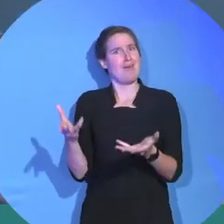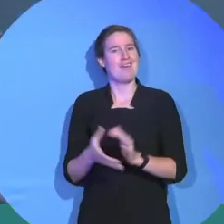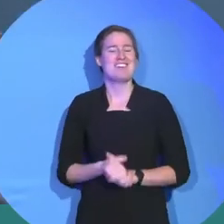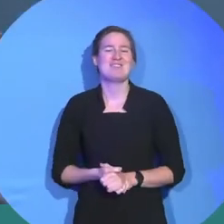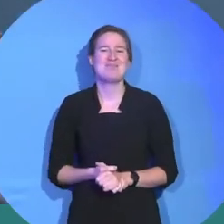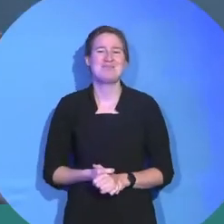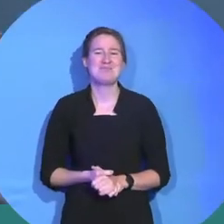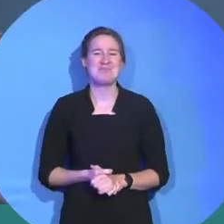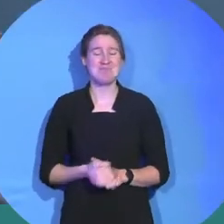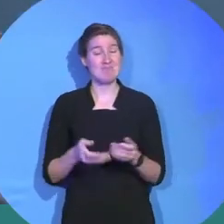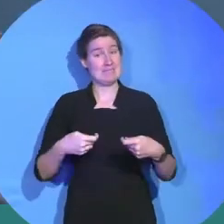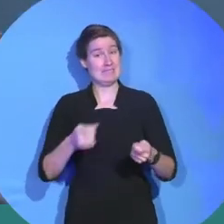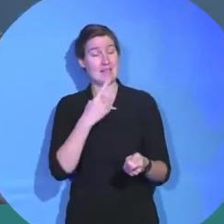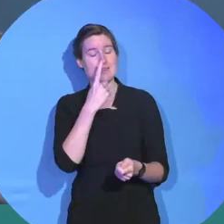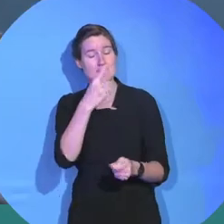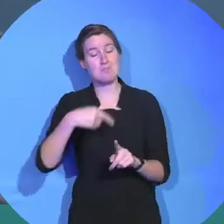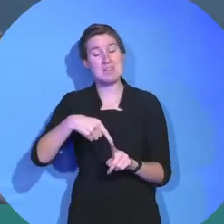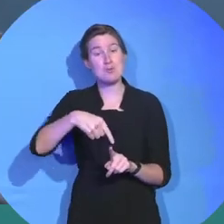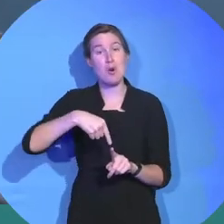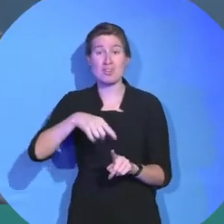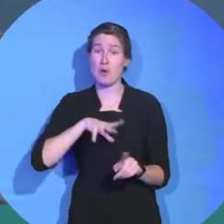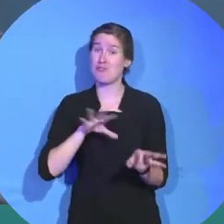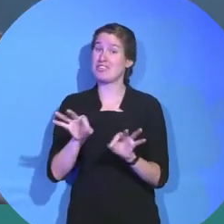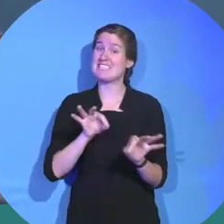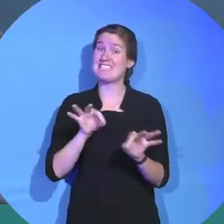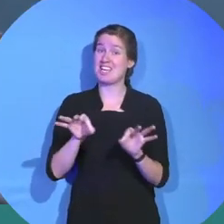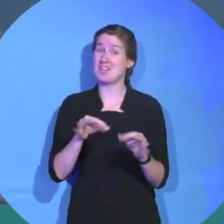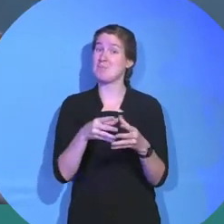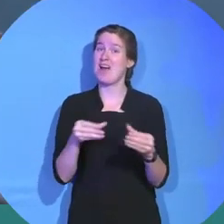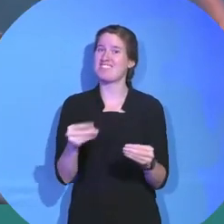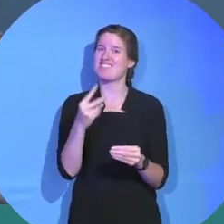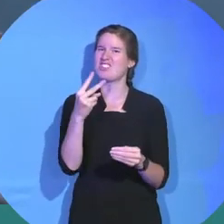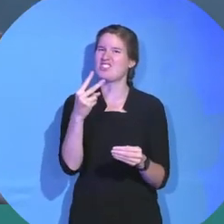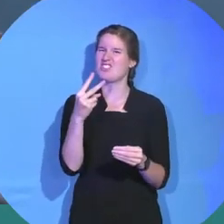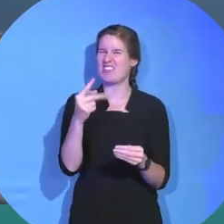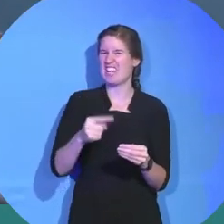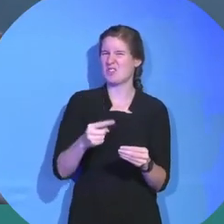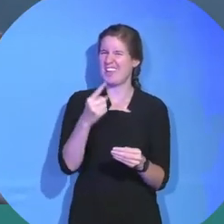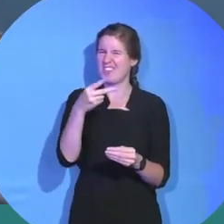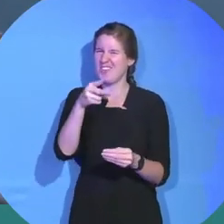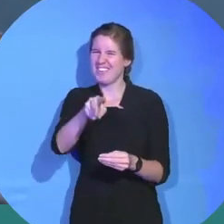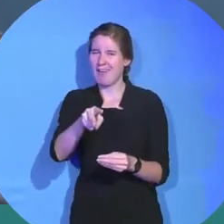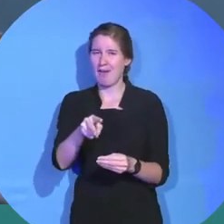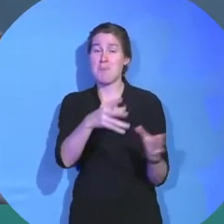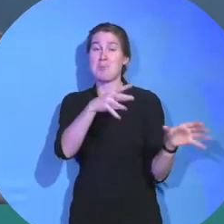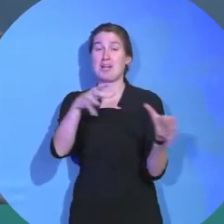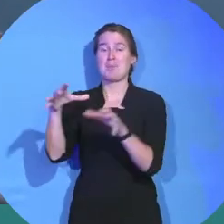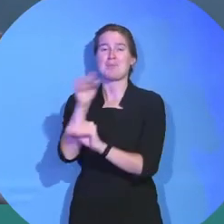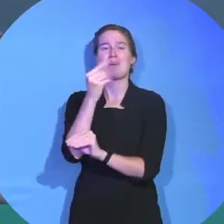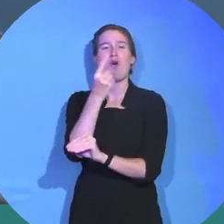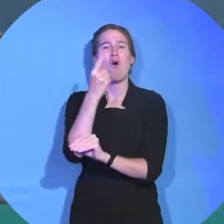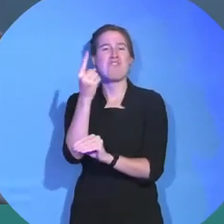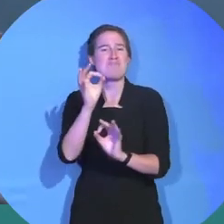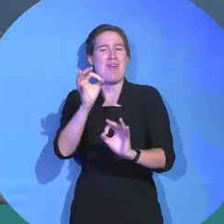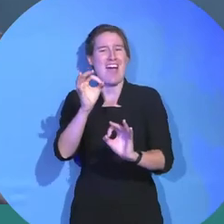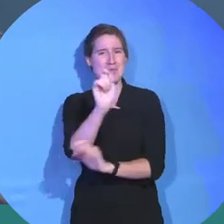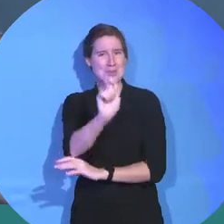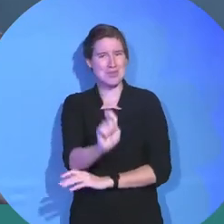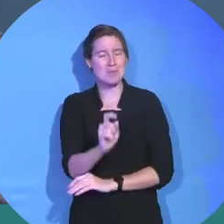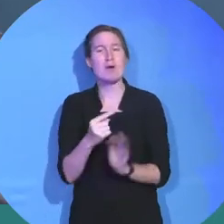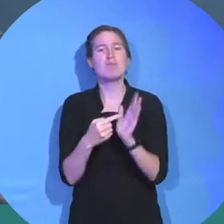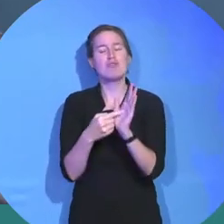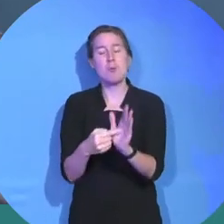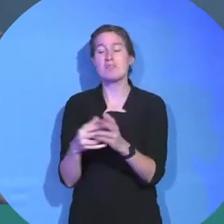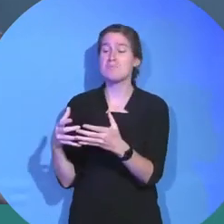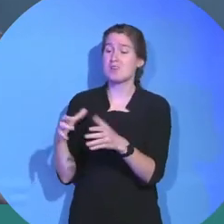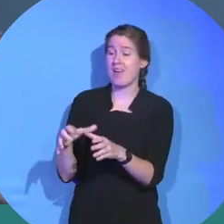aan, maart 2021. En alle partijen presenteren een beetje hun hoofdpunten. En als we het hebben over bijvoorbeeld een partij als